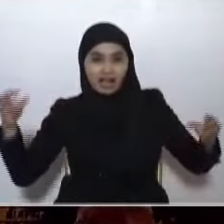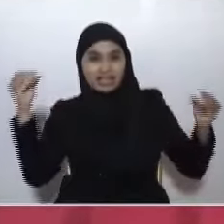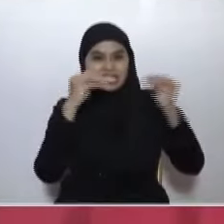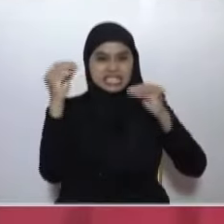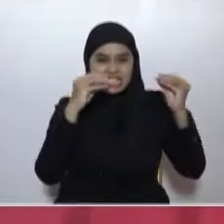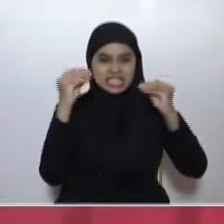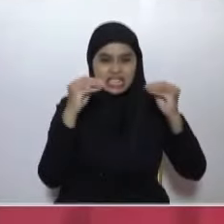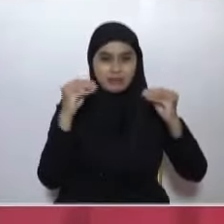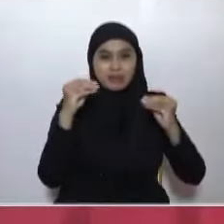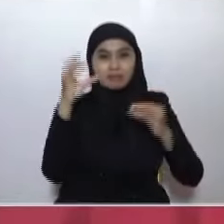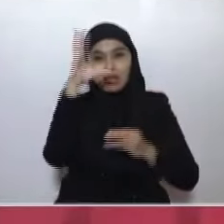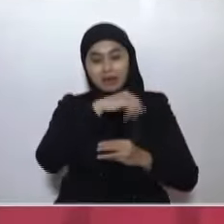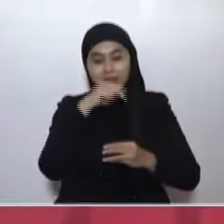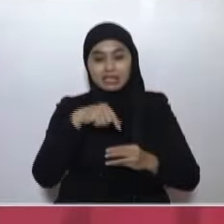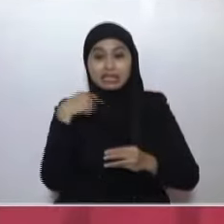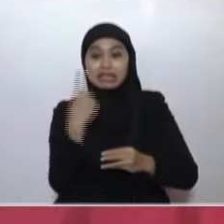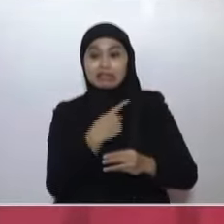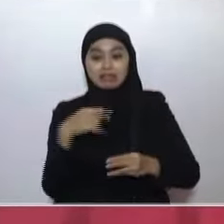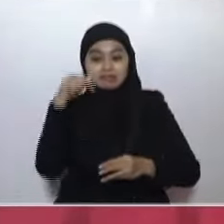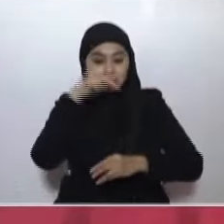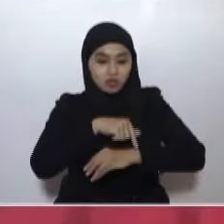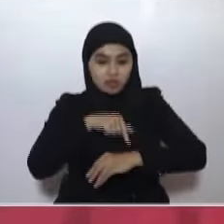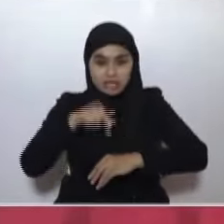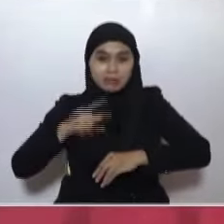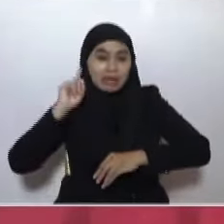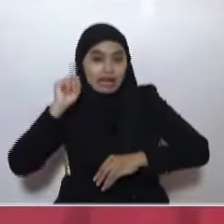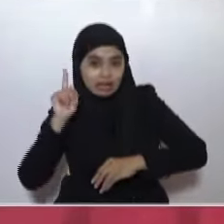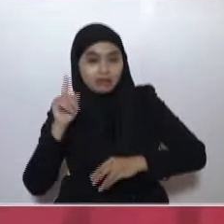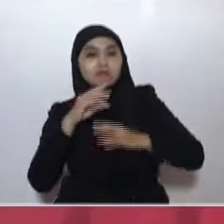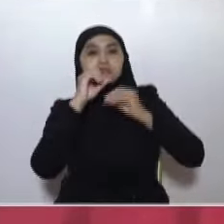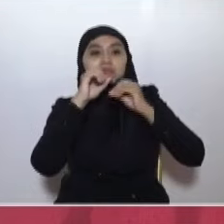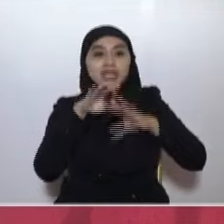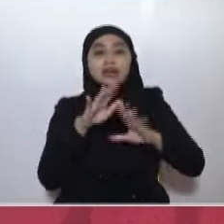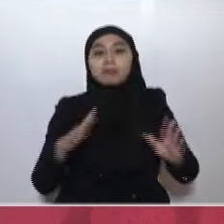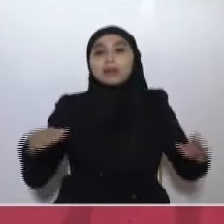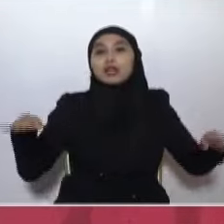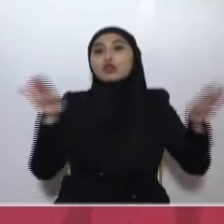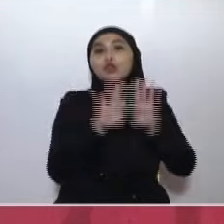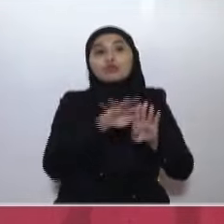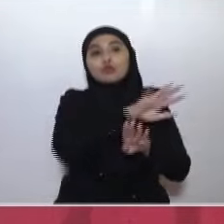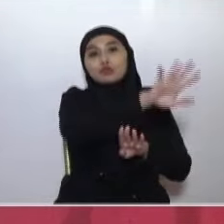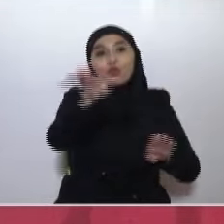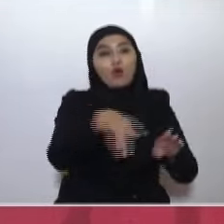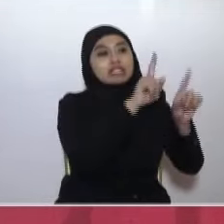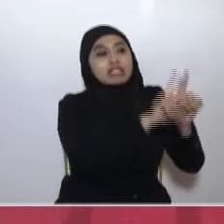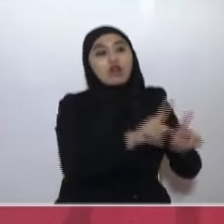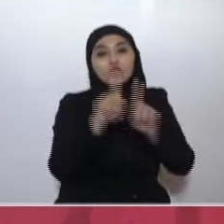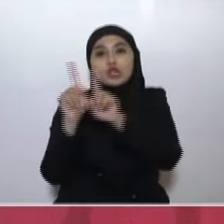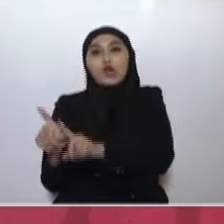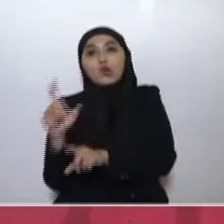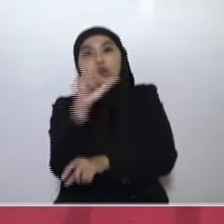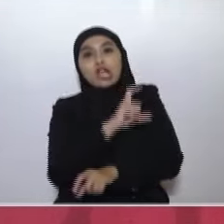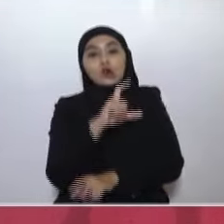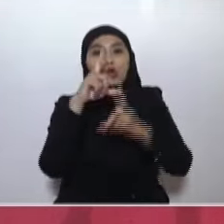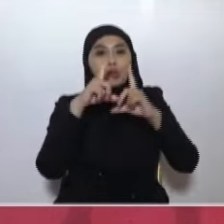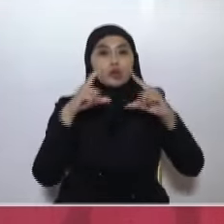terakhir ini kita akan mendengarkan pernyataan penutup dari kedua pasangan calon gubernur dan calon wakil gubernur